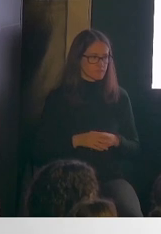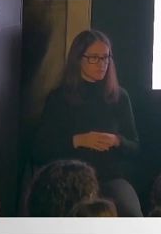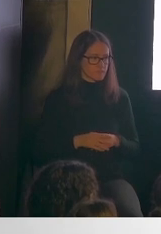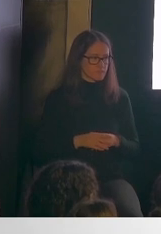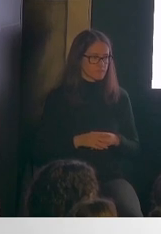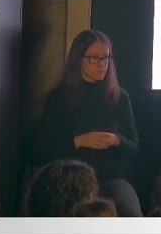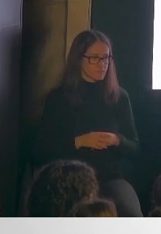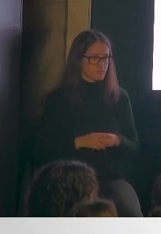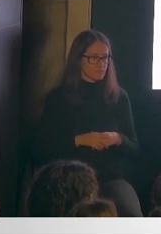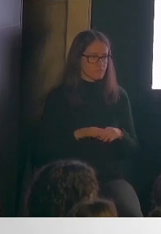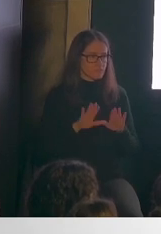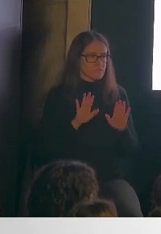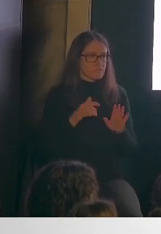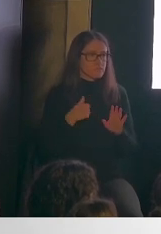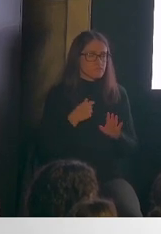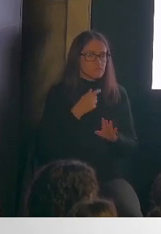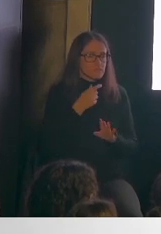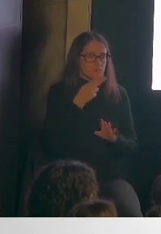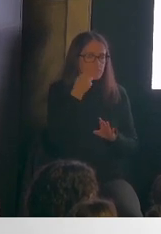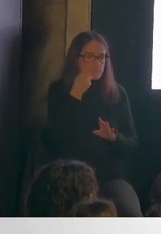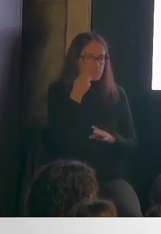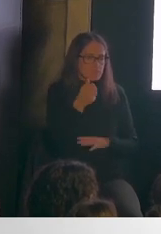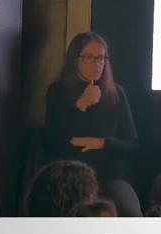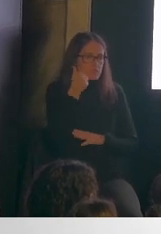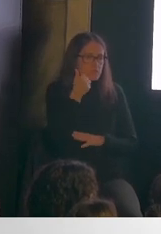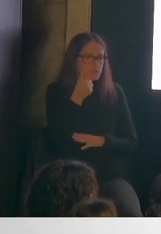Però a mi el que m'agrada molt és